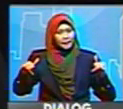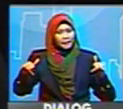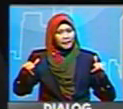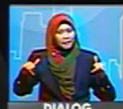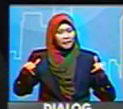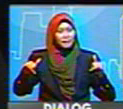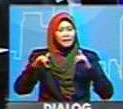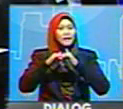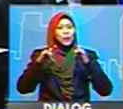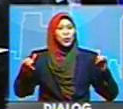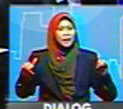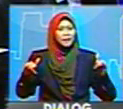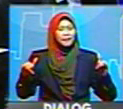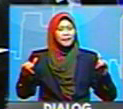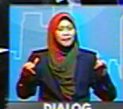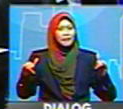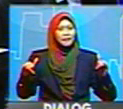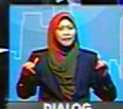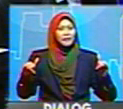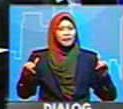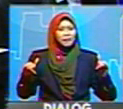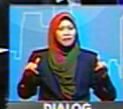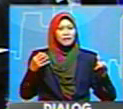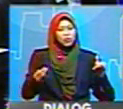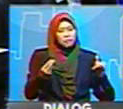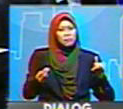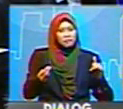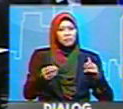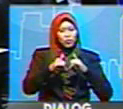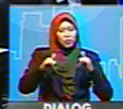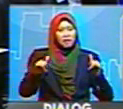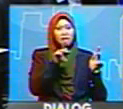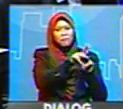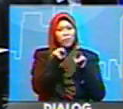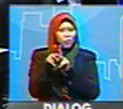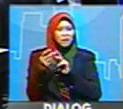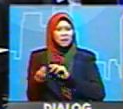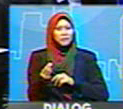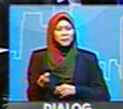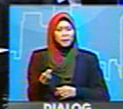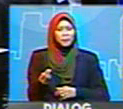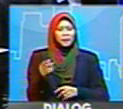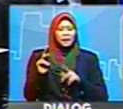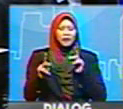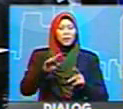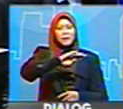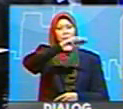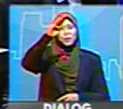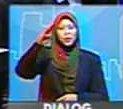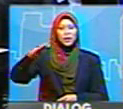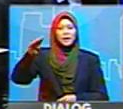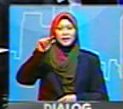durian durian orang kampung mungkin mesti murah saya pun dengar kadang-kadang kalau di bukit Gantang tu saya